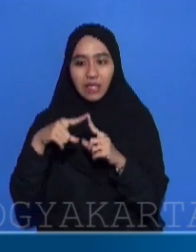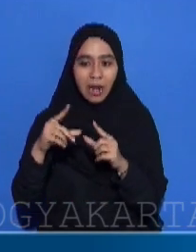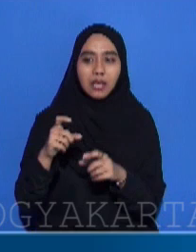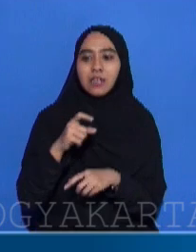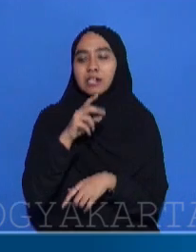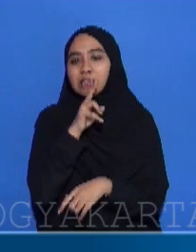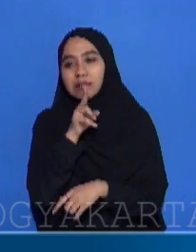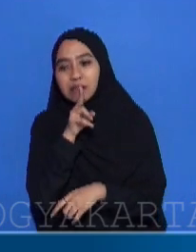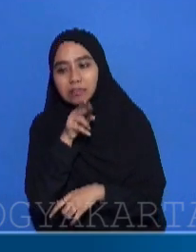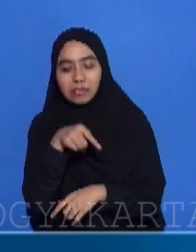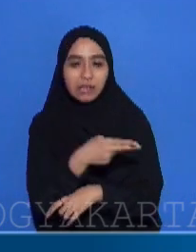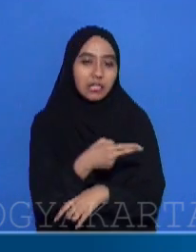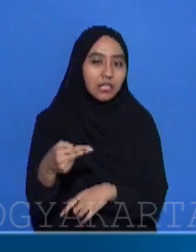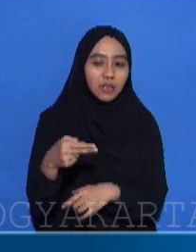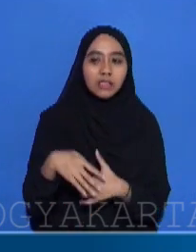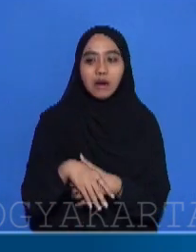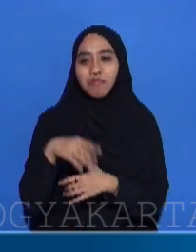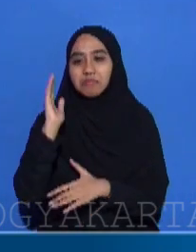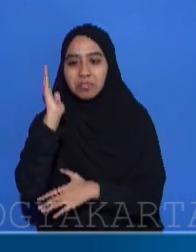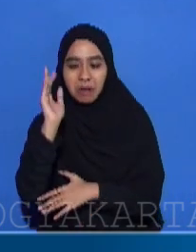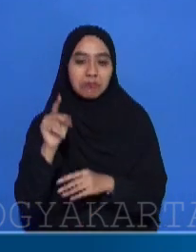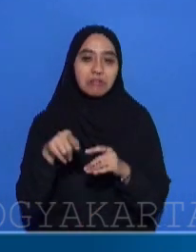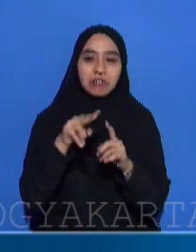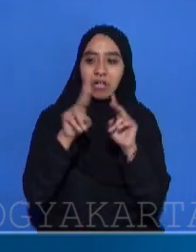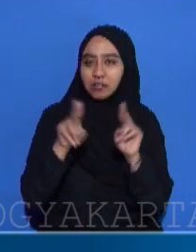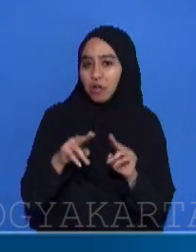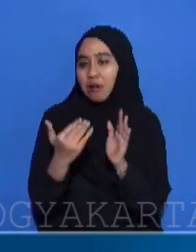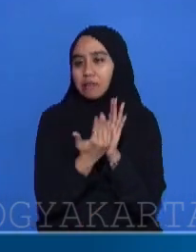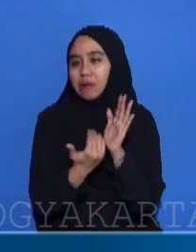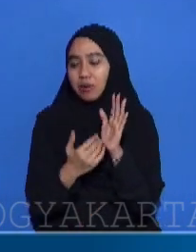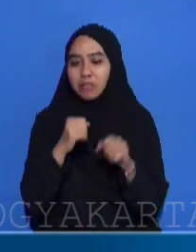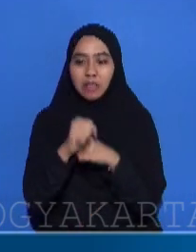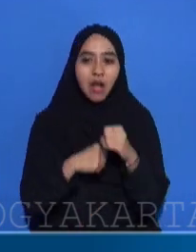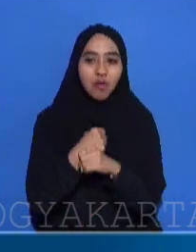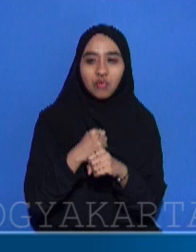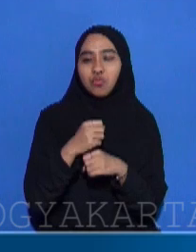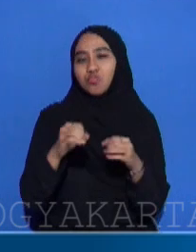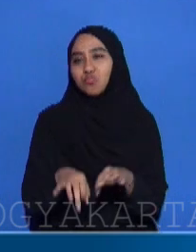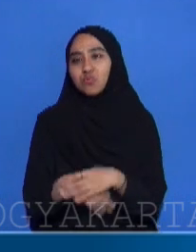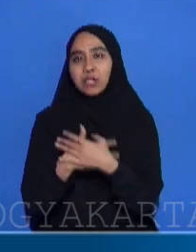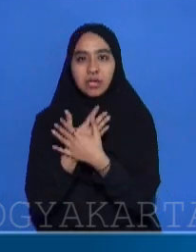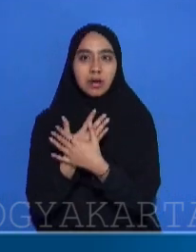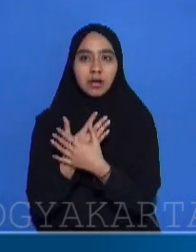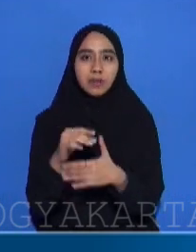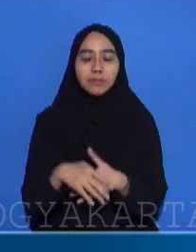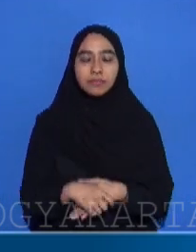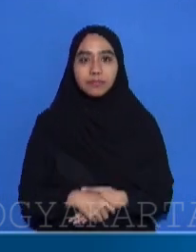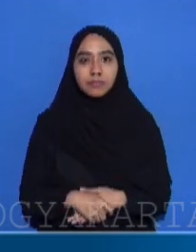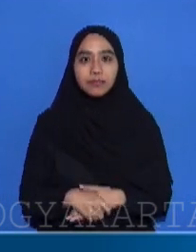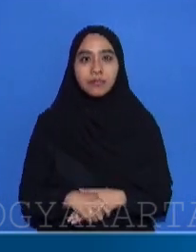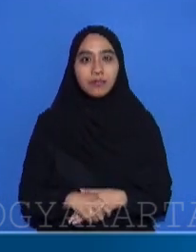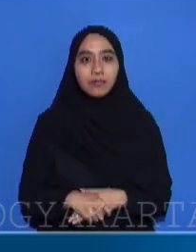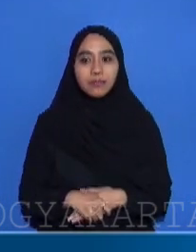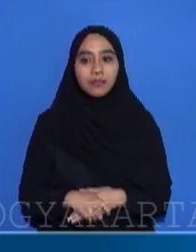dan Indonesia seminar internasional ini merupakan kegiatan tahunan Febi UIN Sunan Kalijaga Yogyakarta sebagai